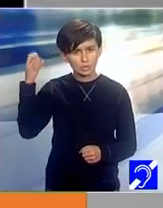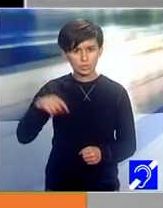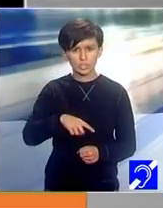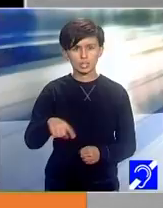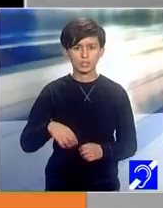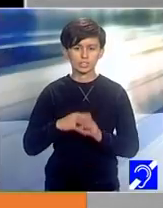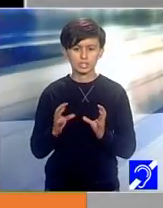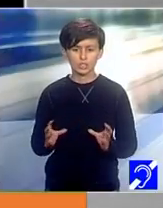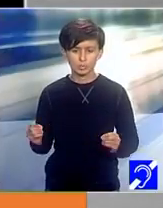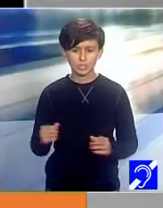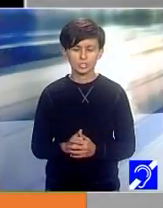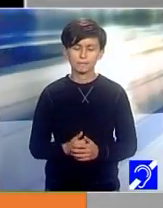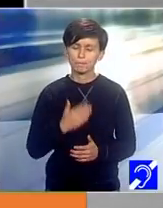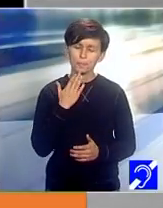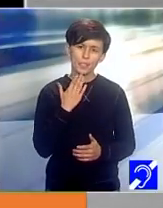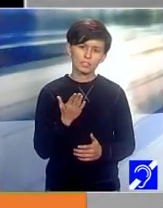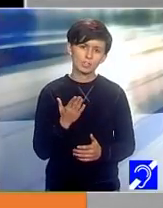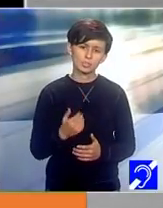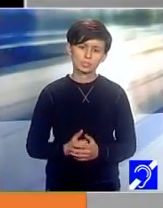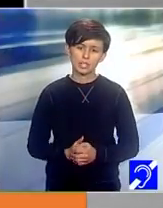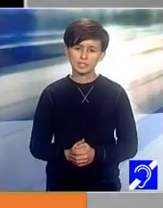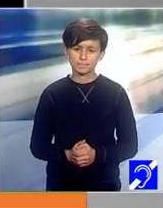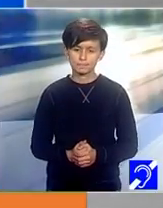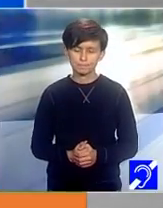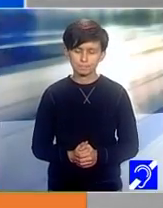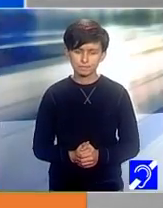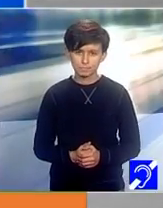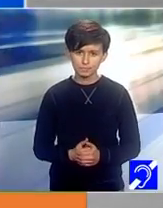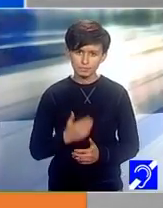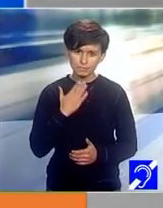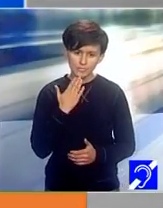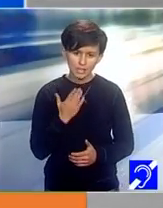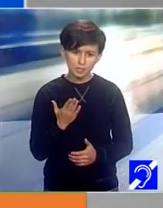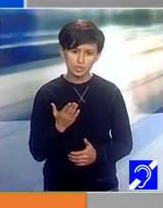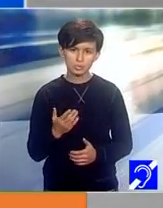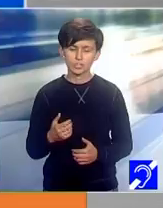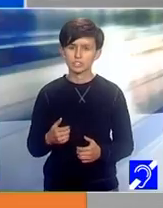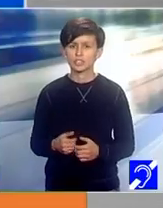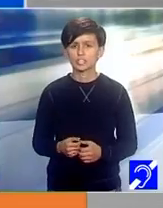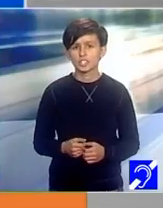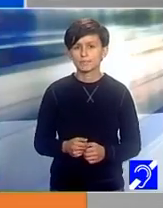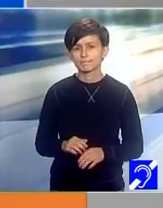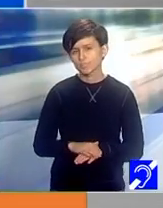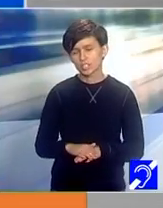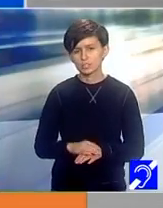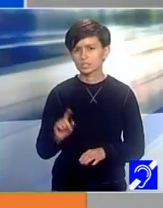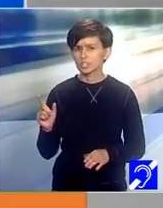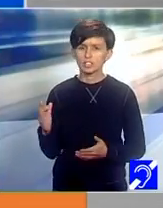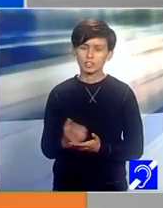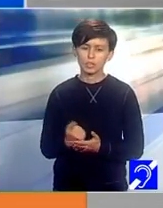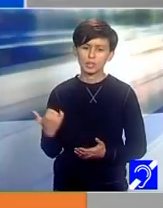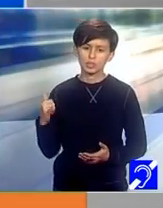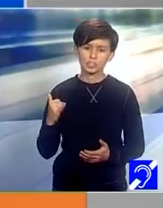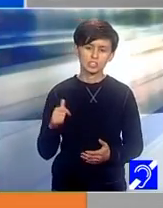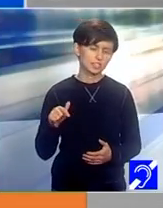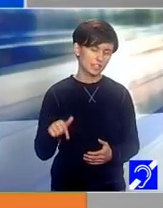Vă mulțumesc foarte mult pentru intervenție. Și eu vă mulțumesc foarte mult și îmi pare încă o dată foarte rău că n-am reușit să fiu acolo, lângă